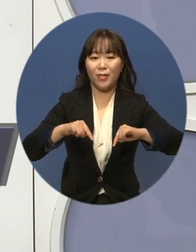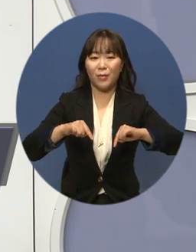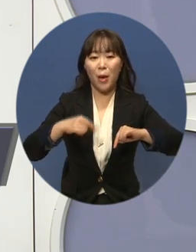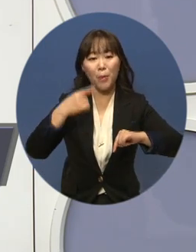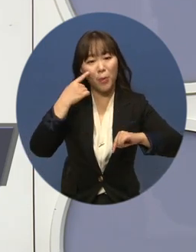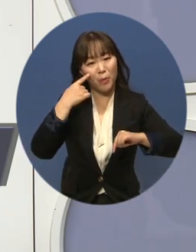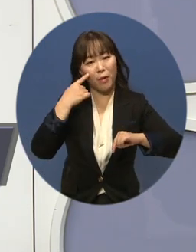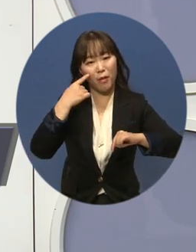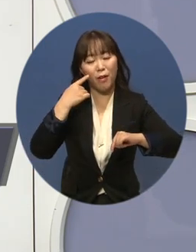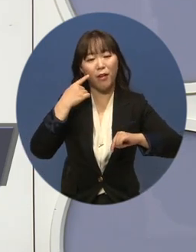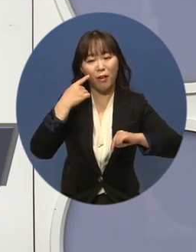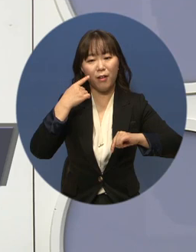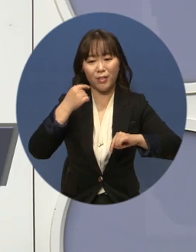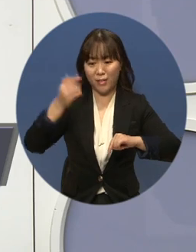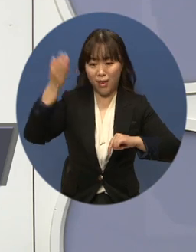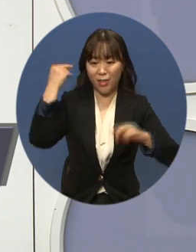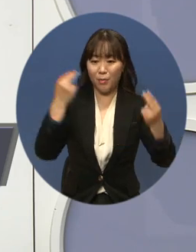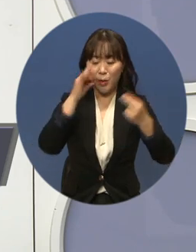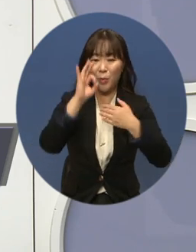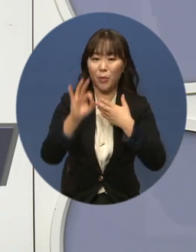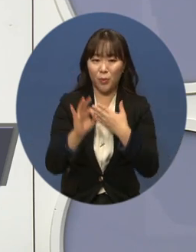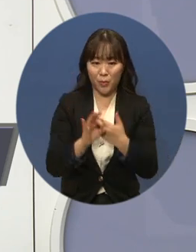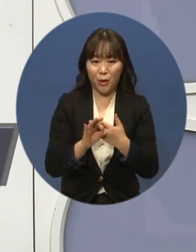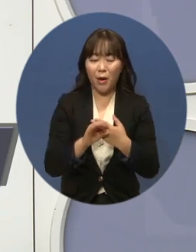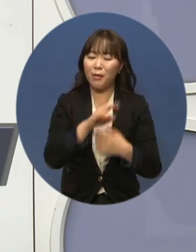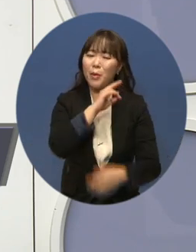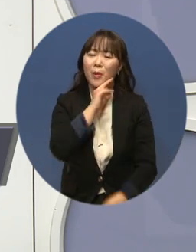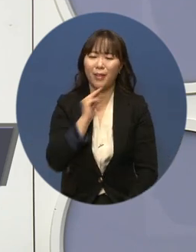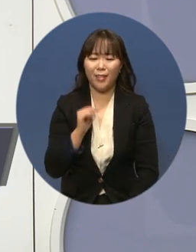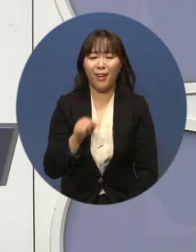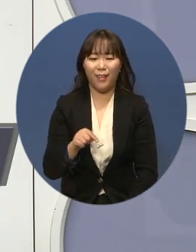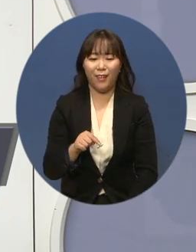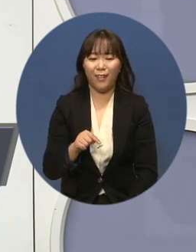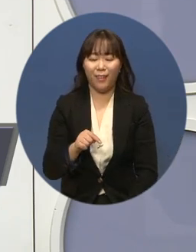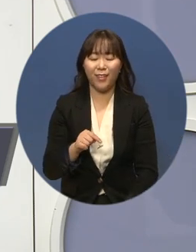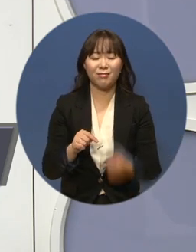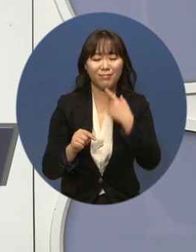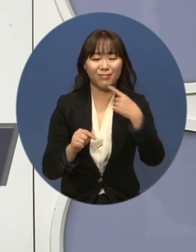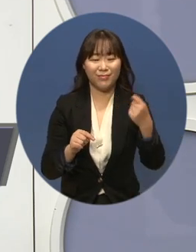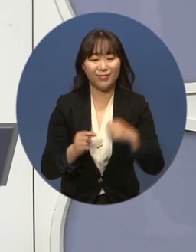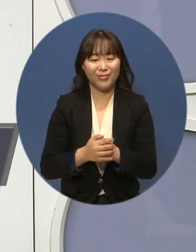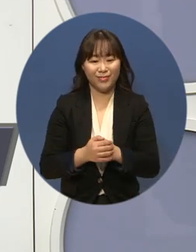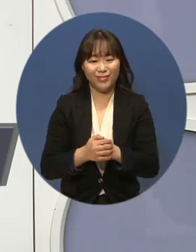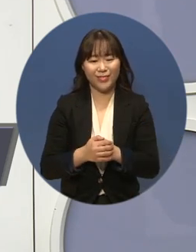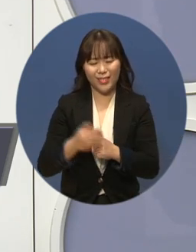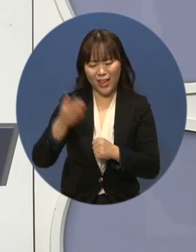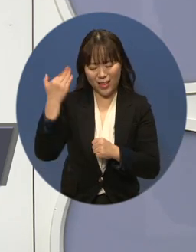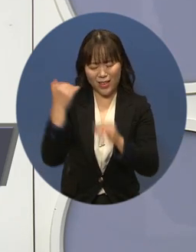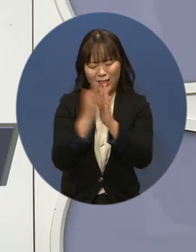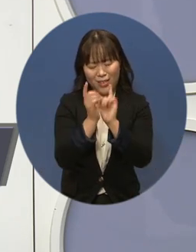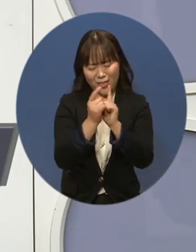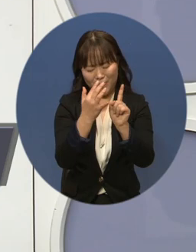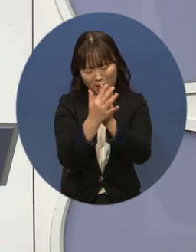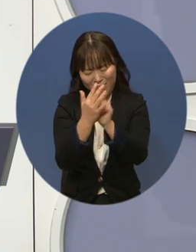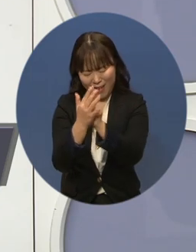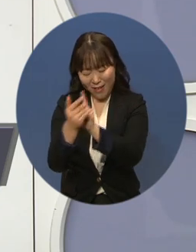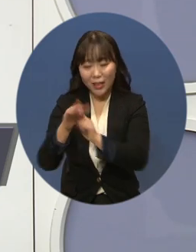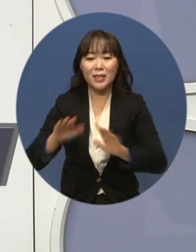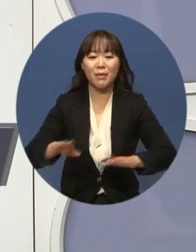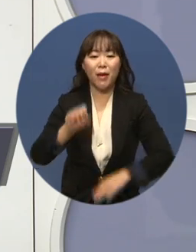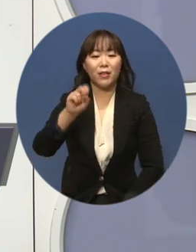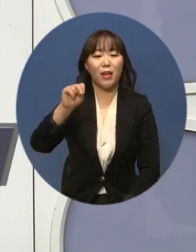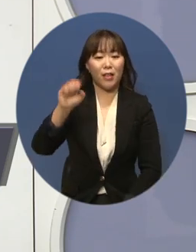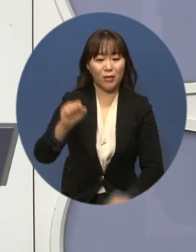이렇게 해보면서 옛날에 비해서 참 편리하다. 그렇죠. 옛날은 뭐 직접 예, 예. 다 만나서 해야 되는데 맞아요, 지금은 SNS를